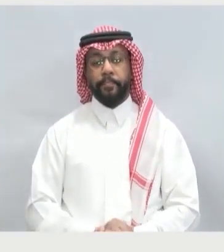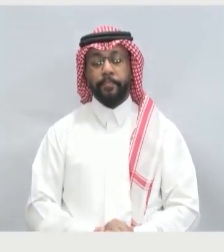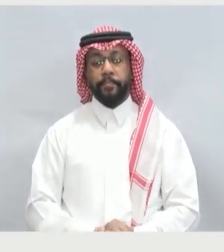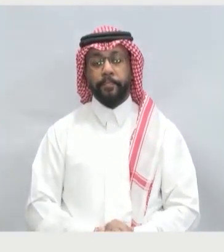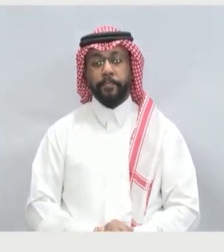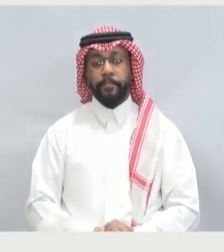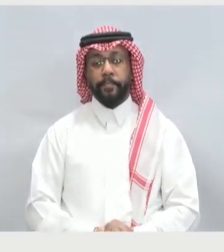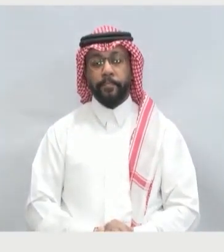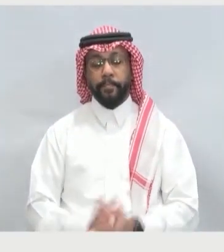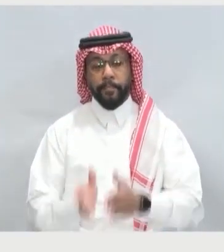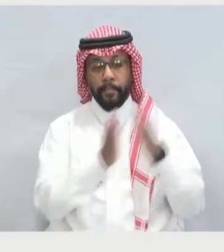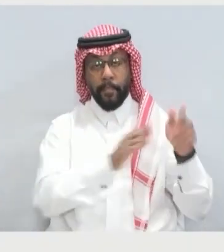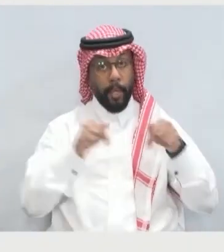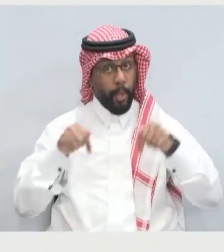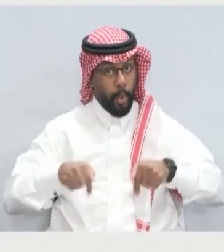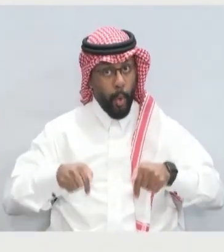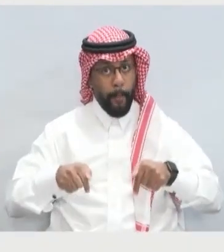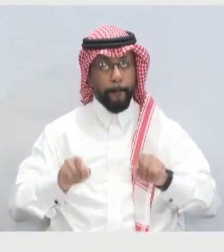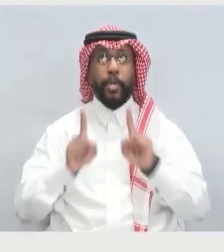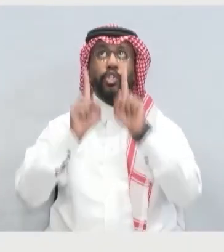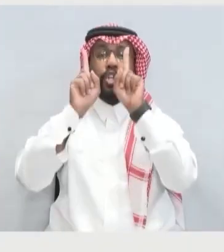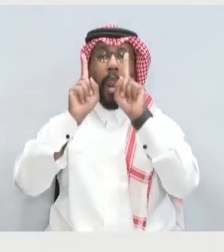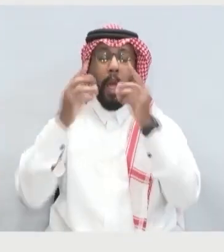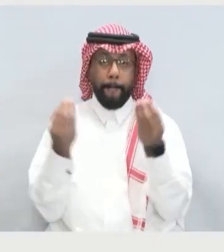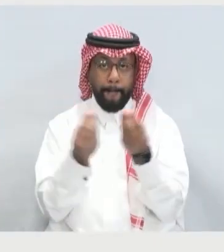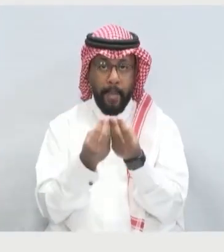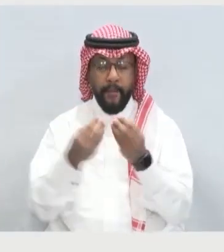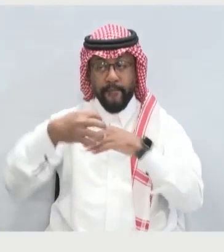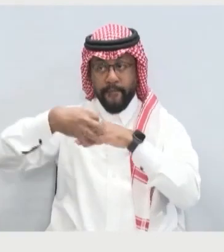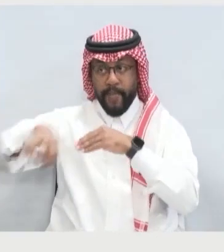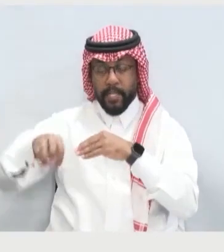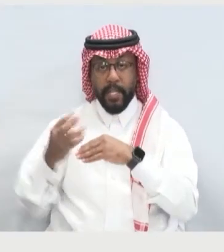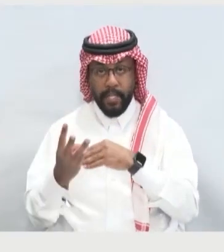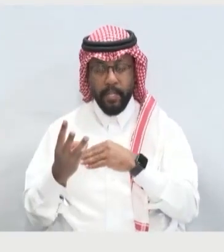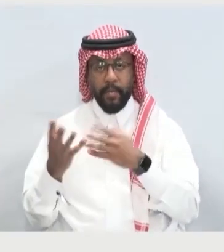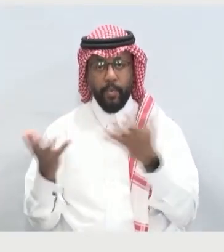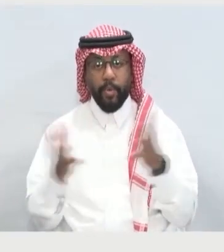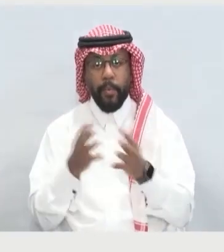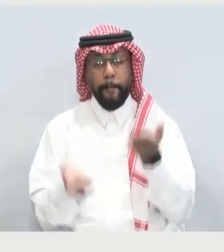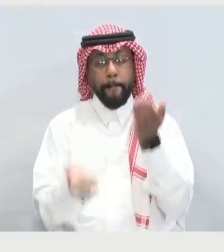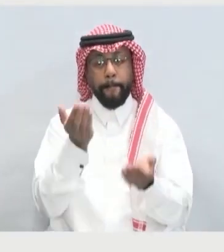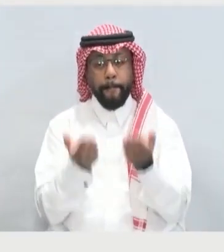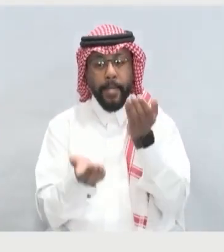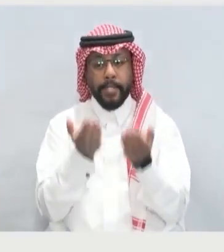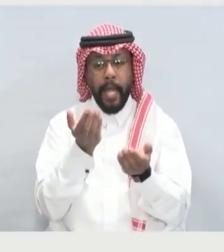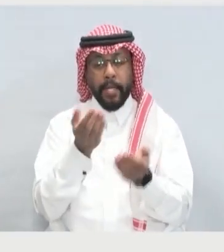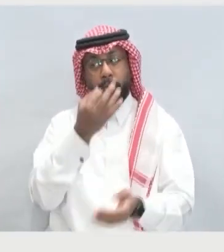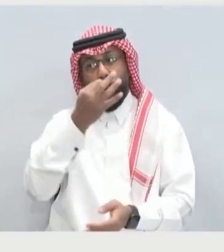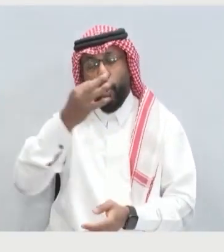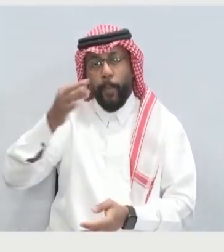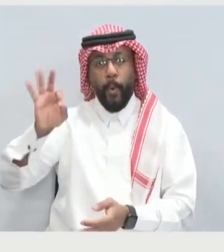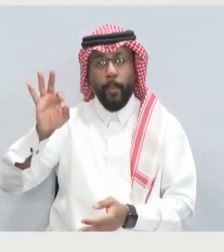فقط اليوم باذن الله سيكون ايضا درسنا في الفصل الثالث وهو الميزانيه العموميه ما يتعلق